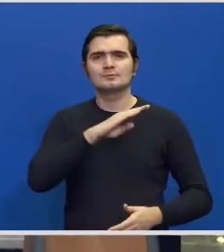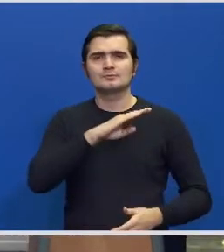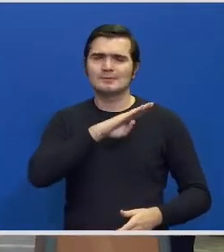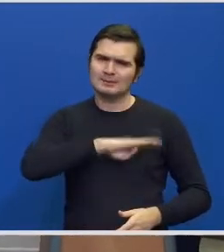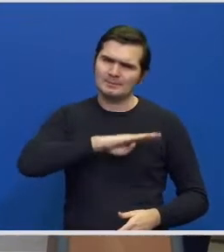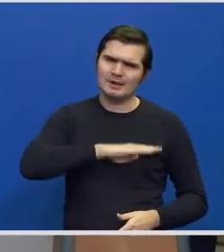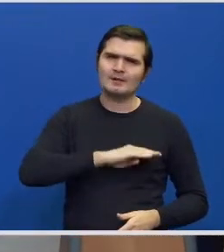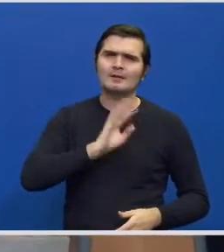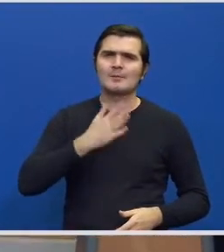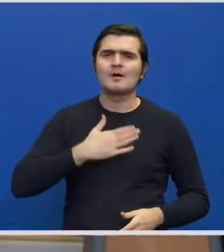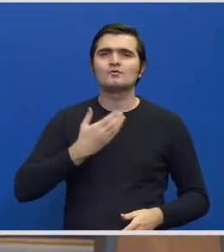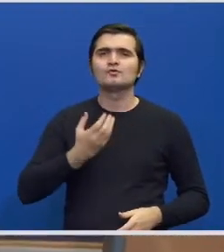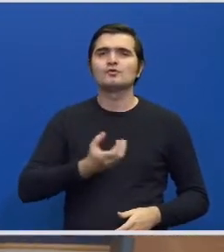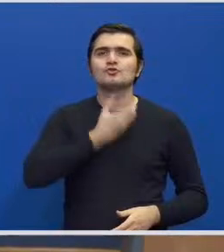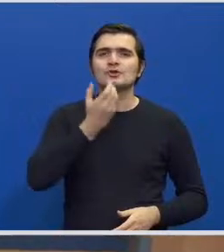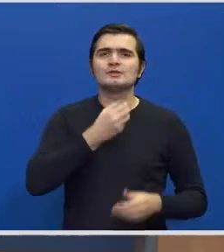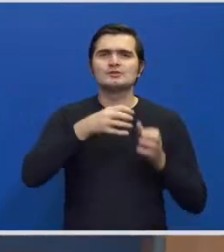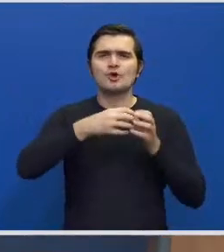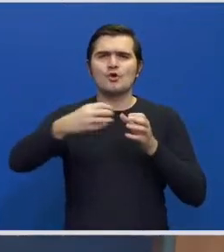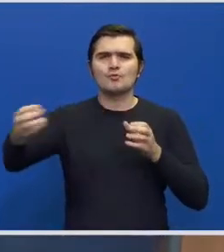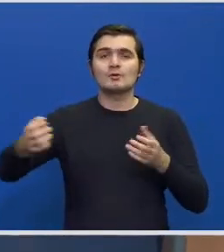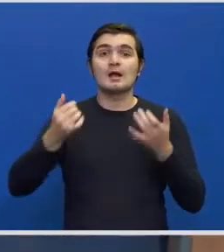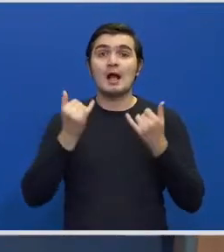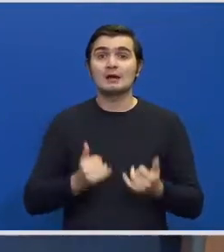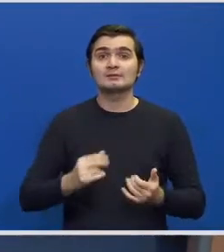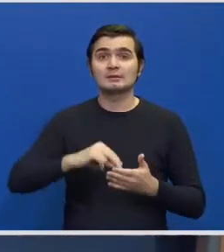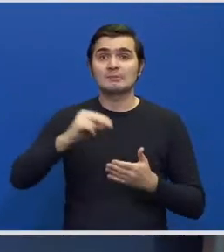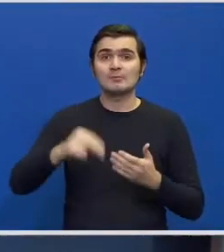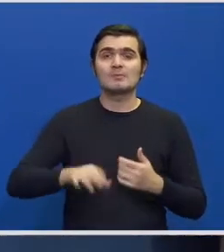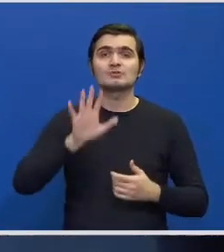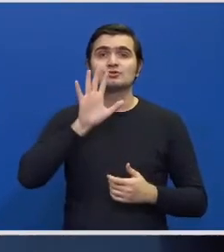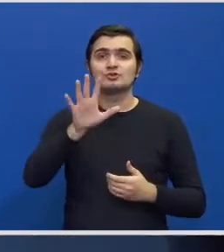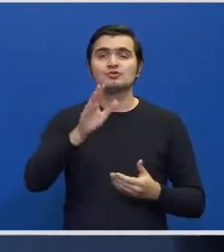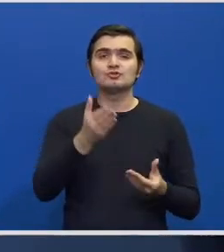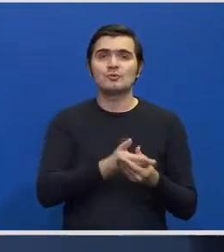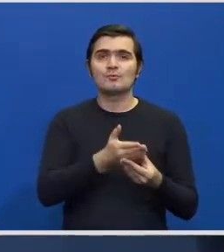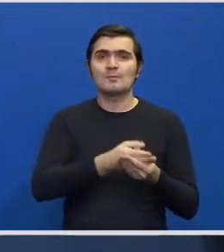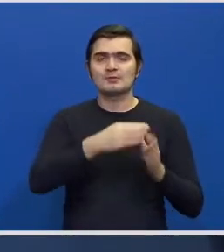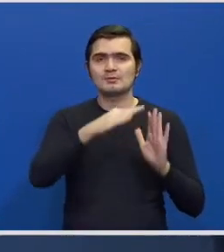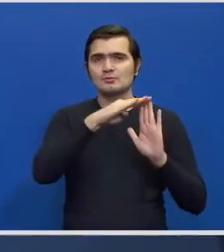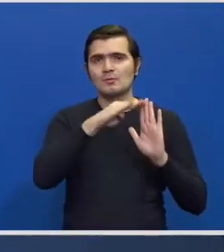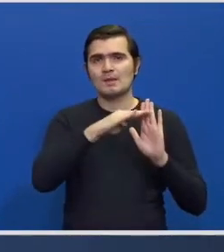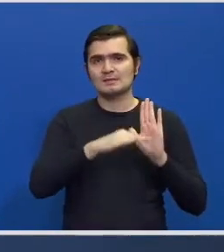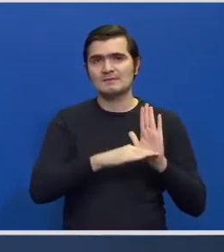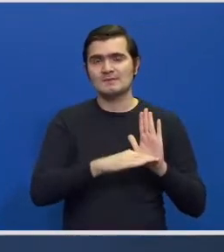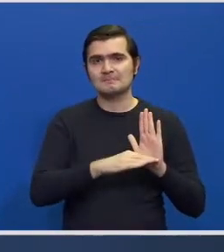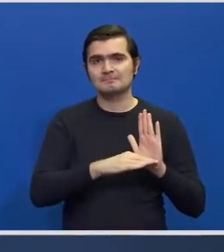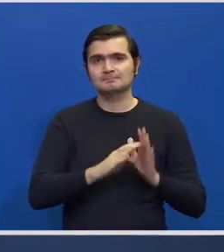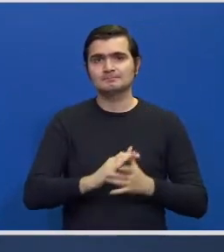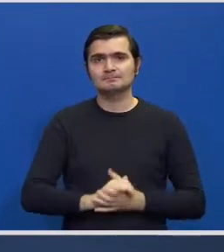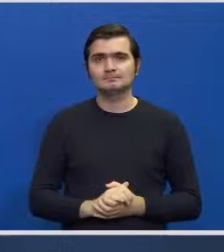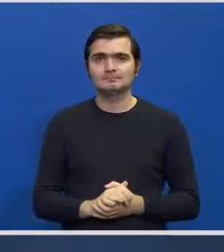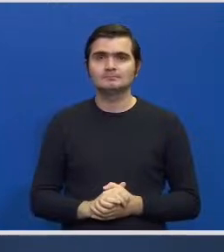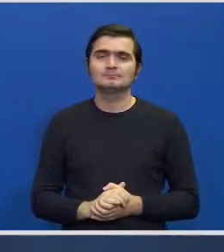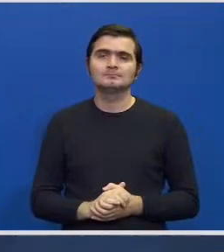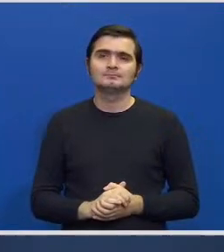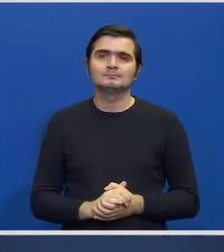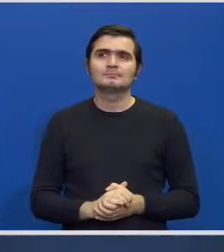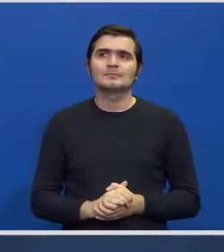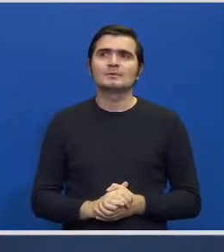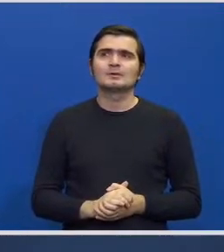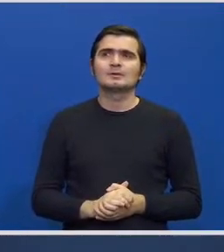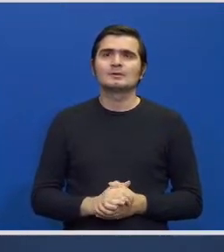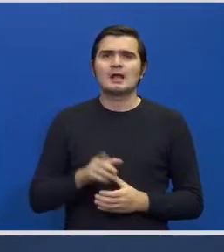mulțumim pentru răbdare, pentru că a fost o ședință lungă. Astăzi am aprobat 5 acte normative care